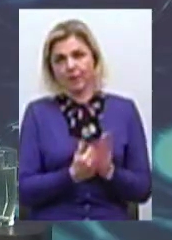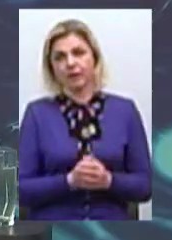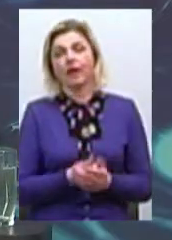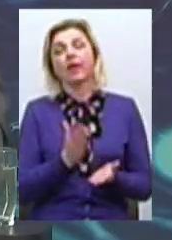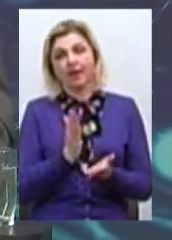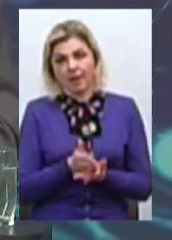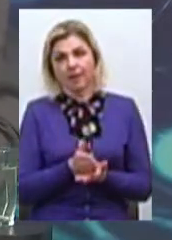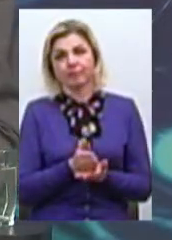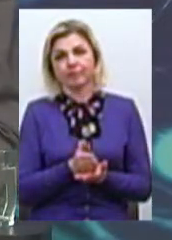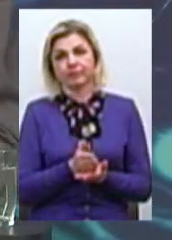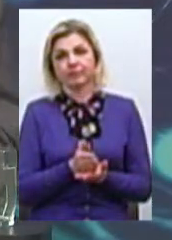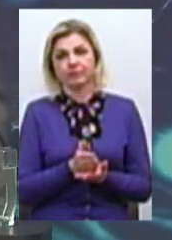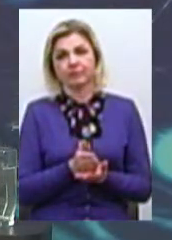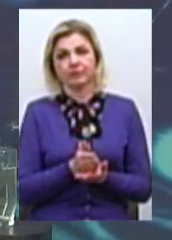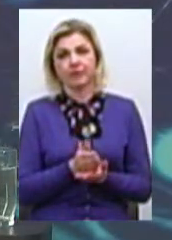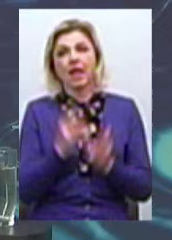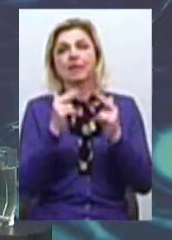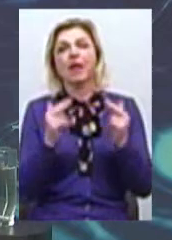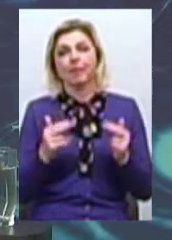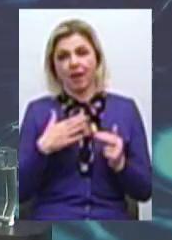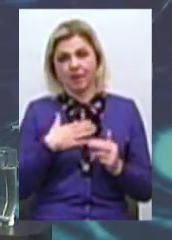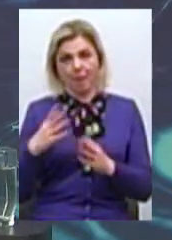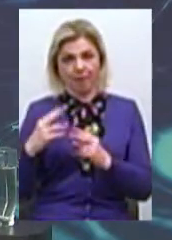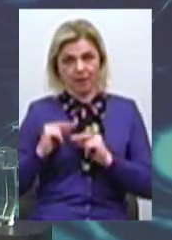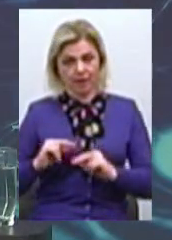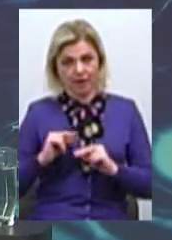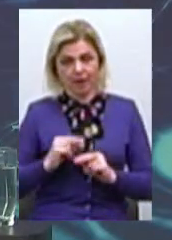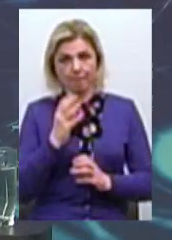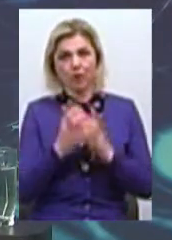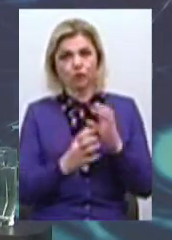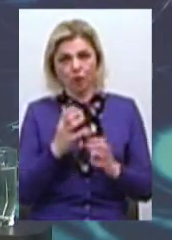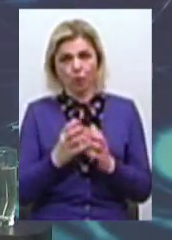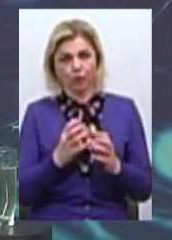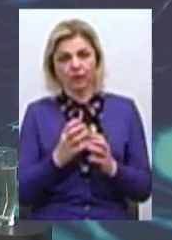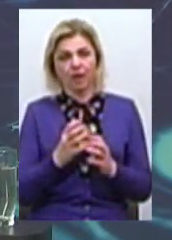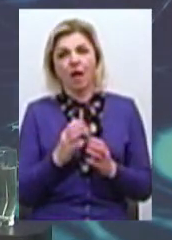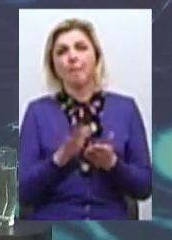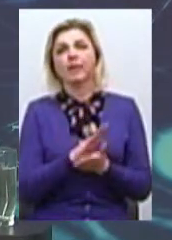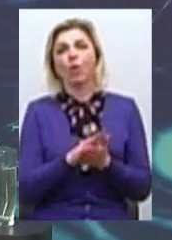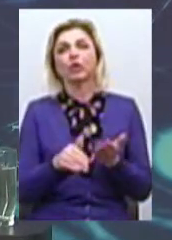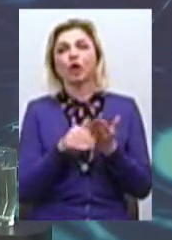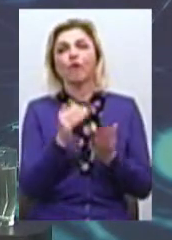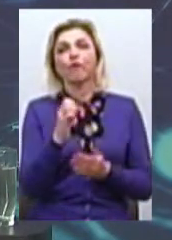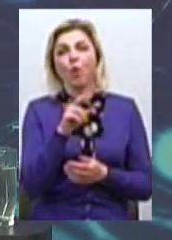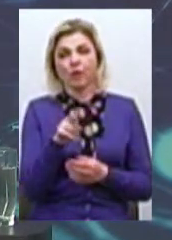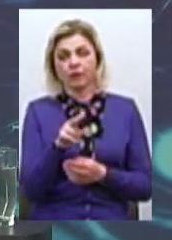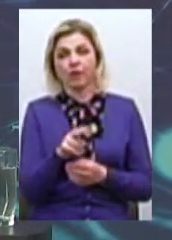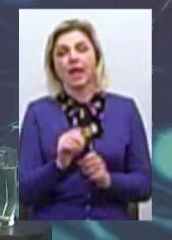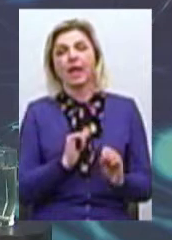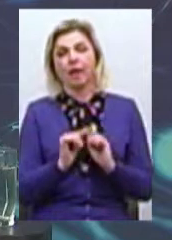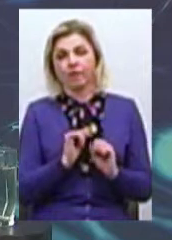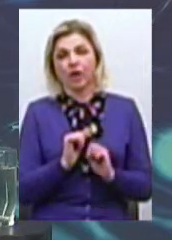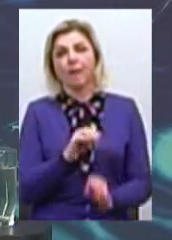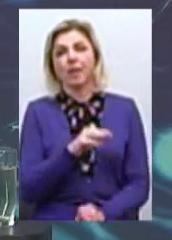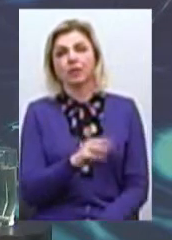в Дніпр наші партнери, міжнародний благодійний фонд «Максимум», керівник Максим